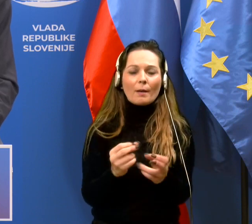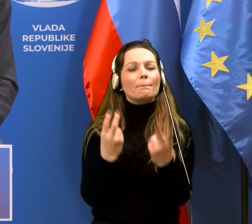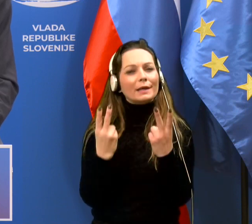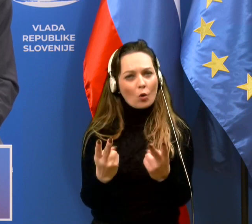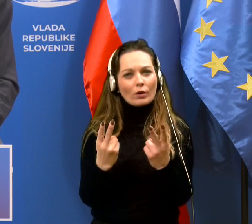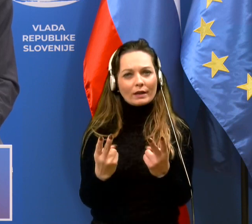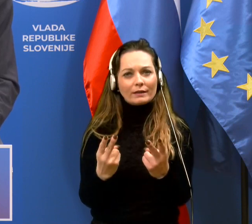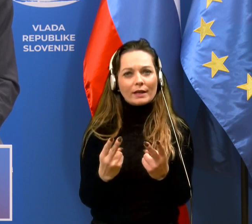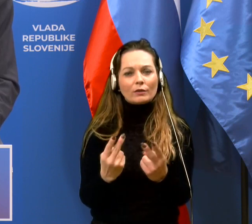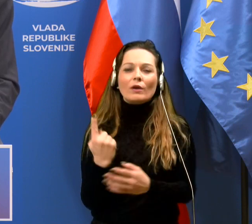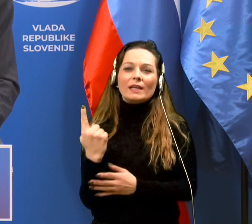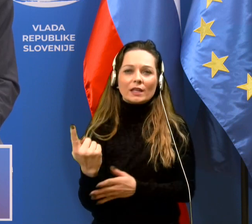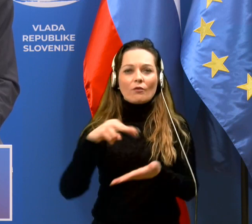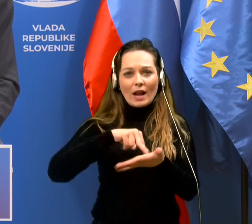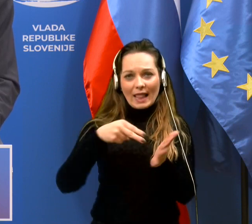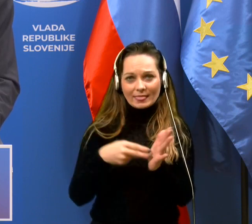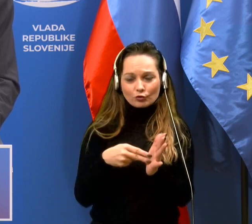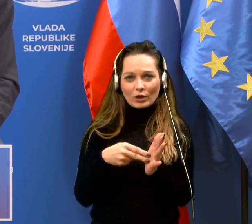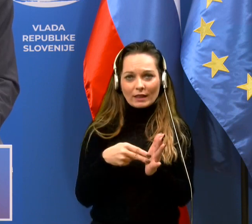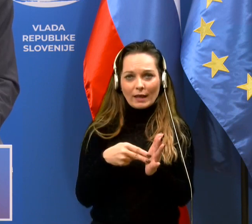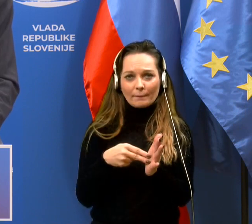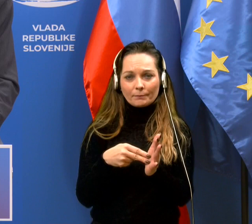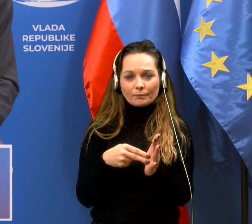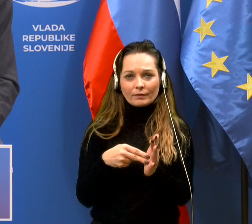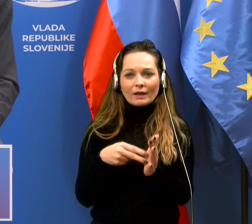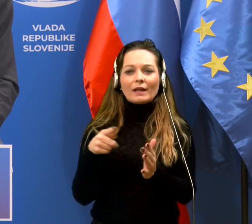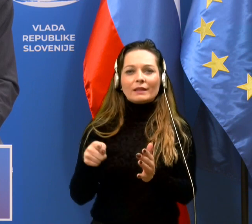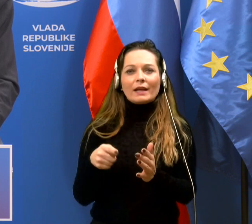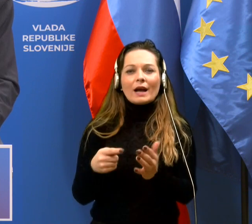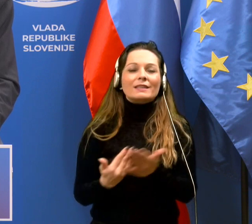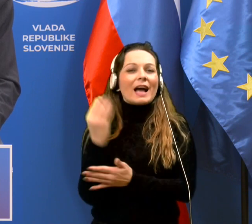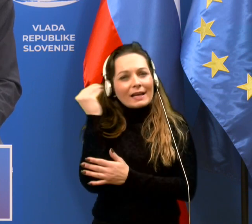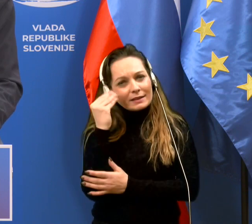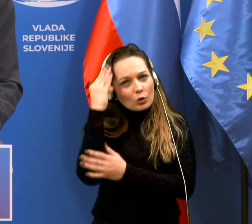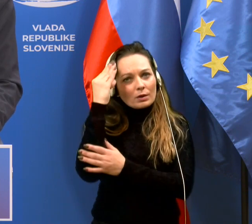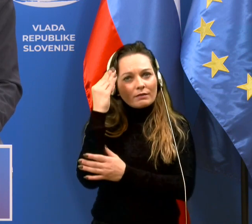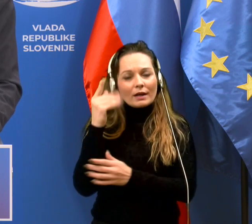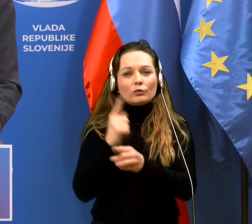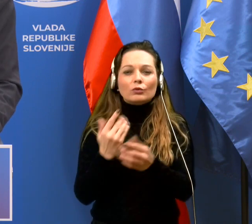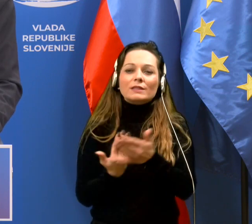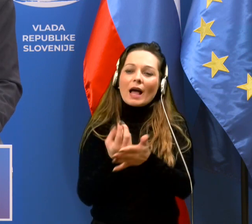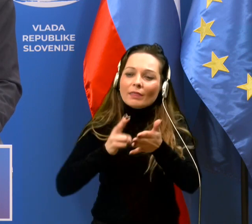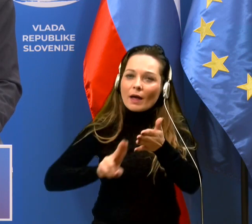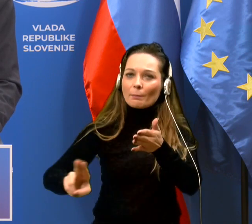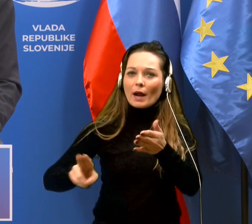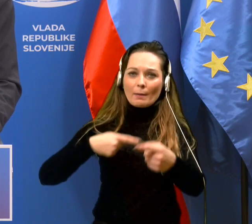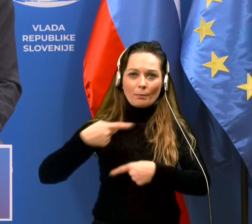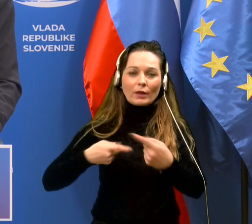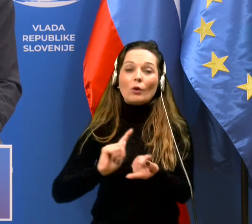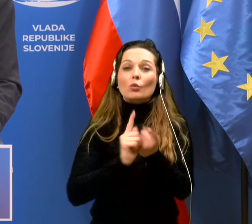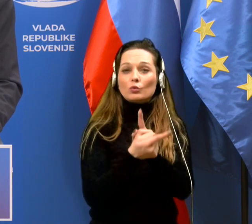prioritetno individualne načrte samega izobraževanja in nadaljnega poteka